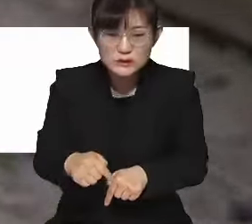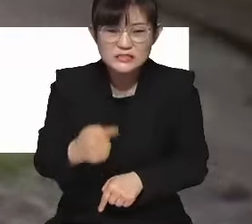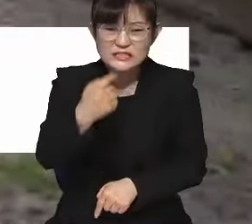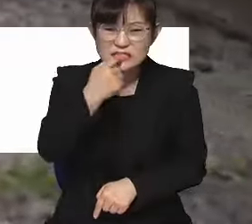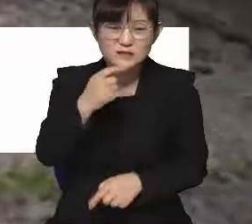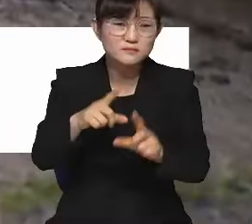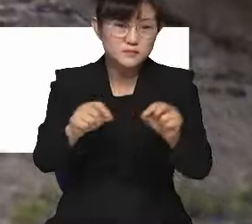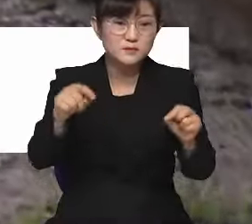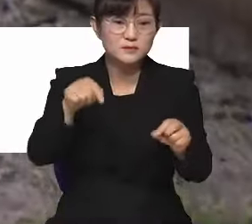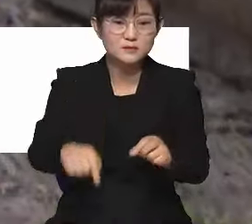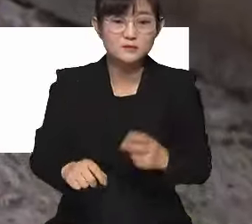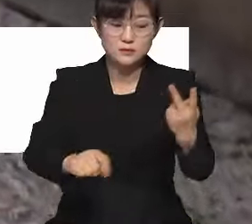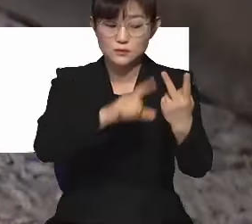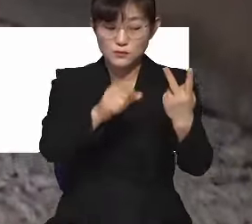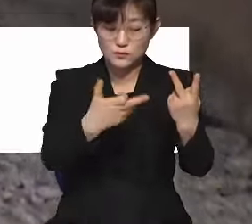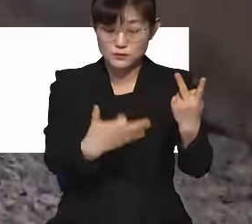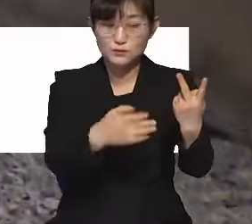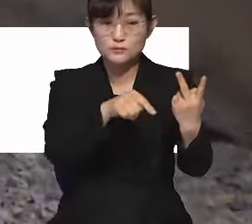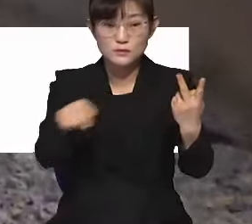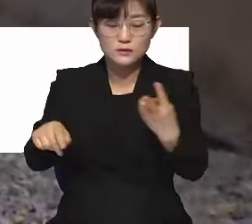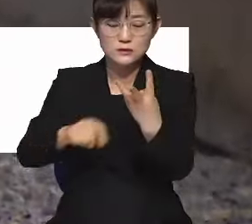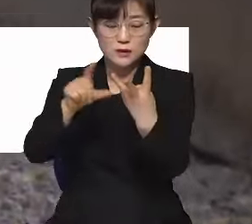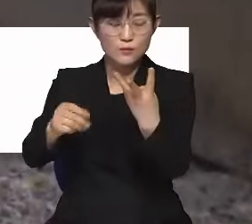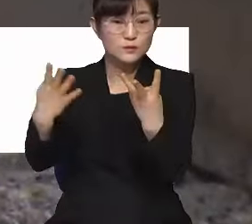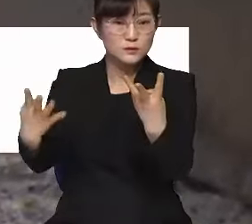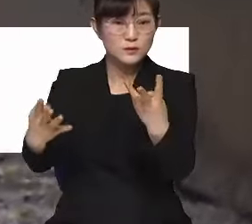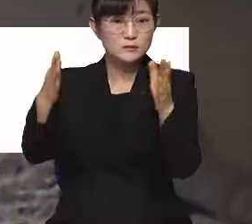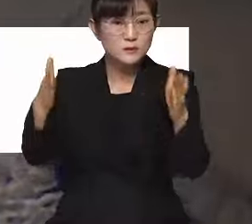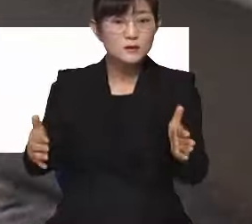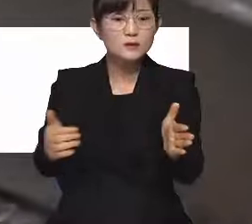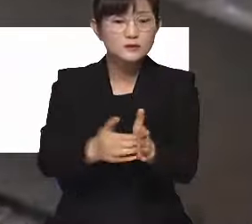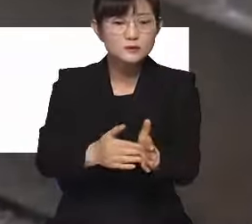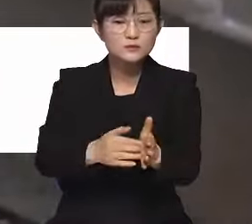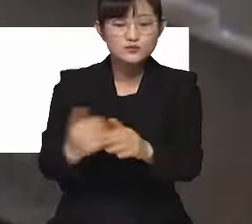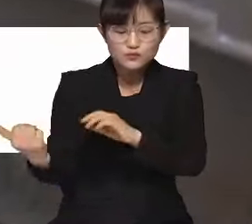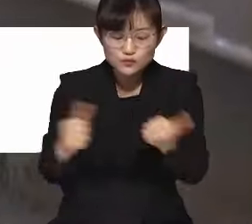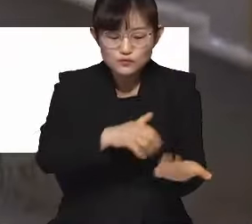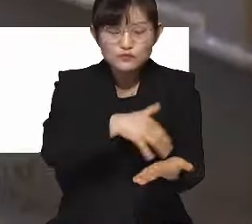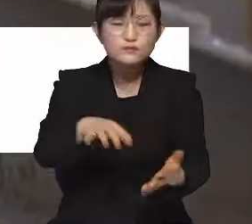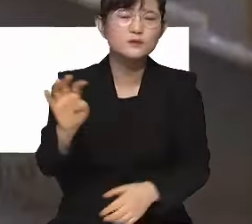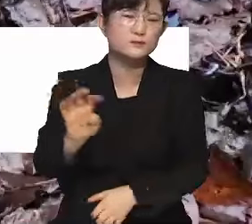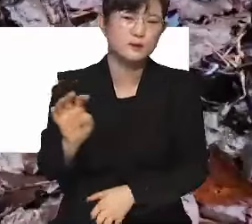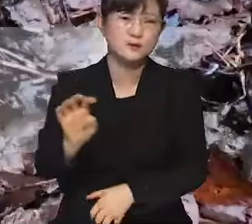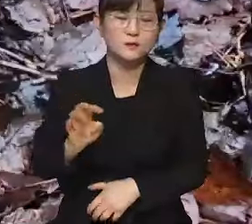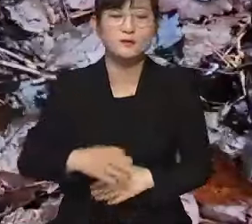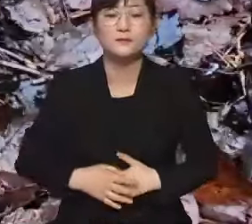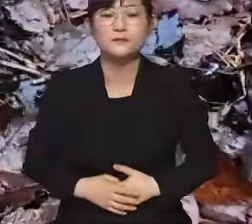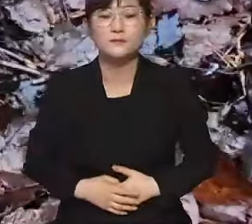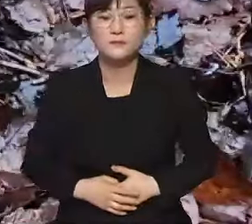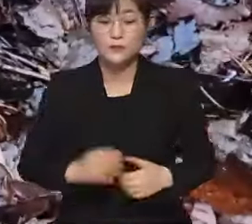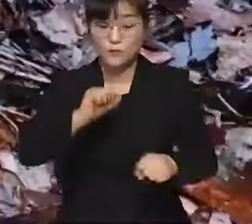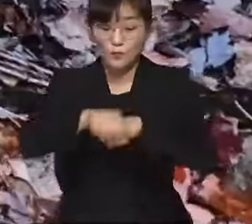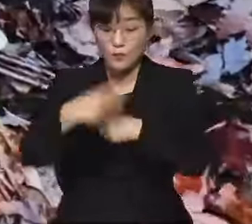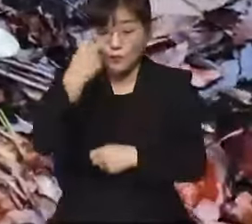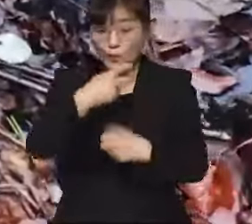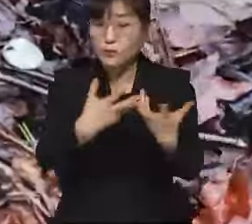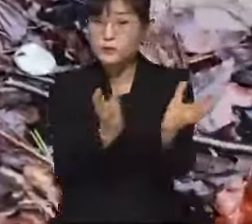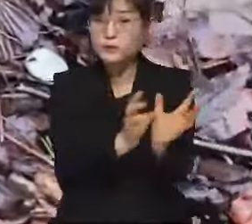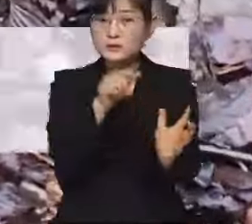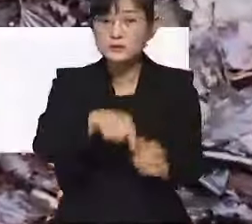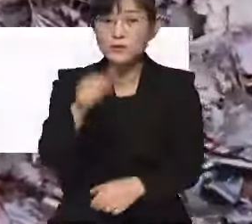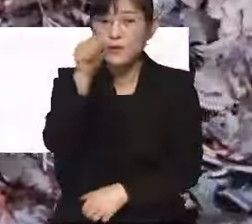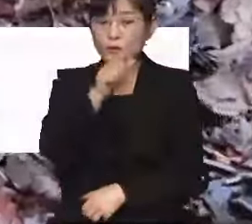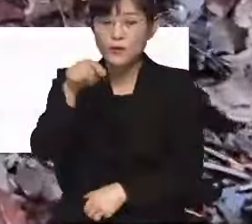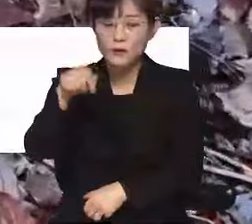2월 19일부터요. 3월 4일까지 한 40만 원 정도 갔어요. 동물보호단체는